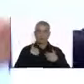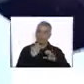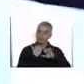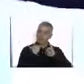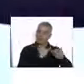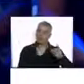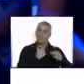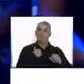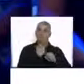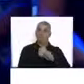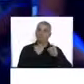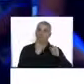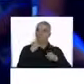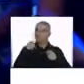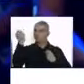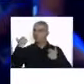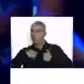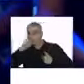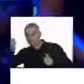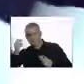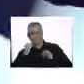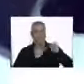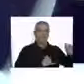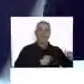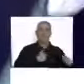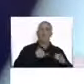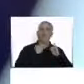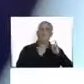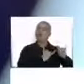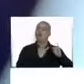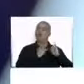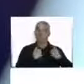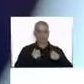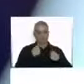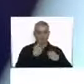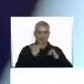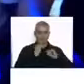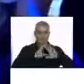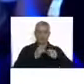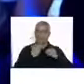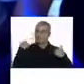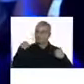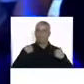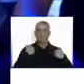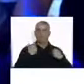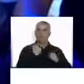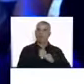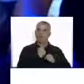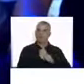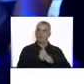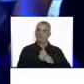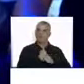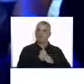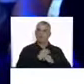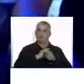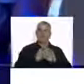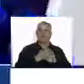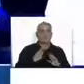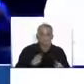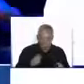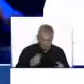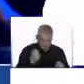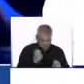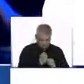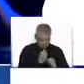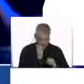בהובלות, אני עשיתי הובלות. איך תביא לאלה מעיל, אז זה ציוד, הובלות, הובלות, אני אומר לך קומפלט, הגב שלי קצת עבד. וכל זה